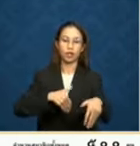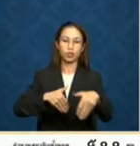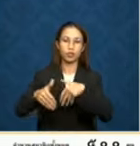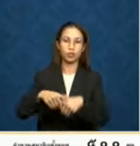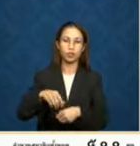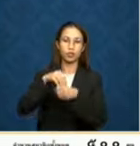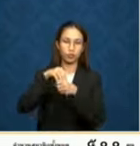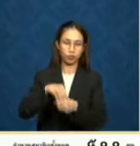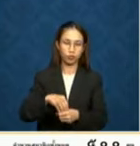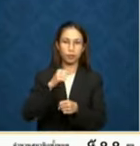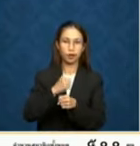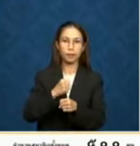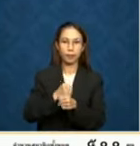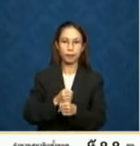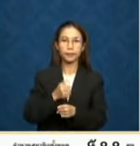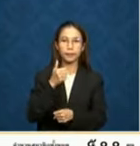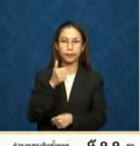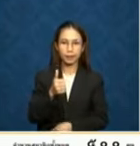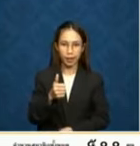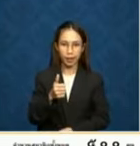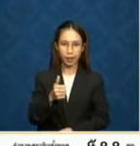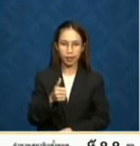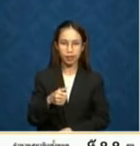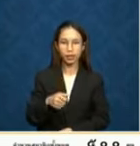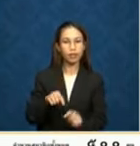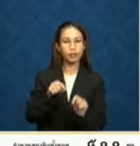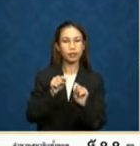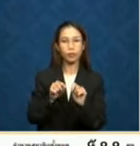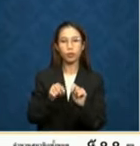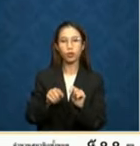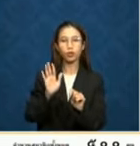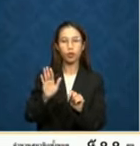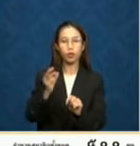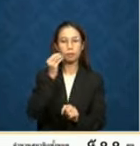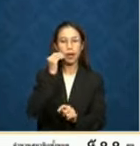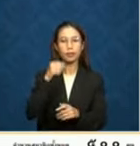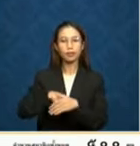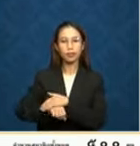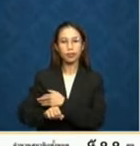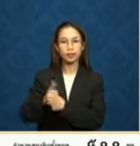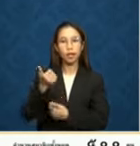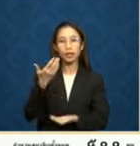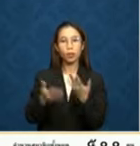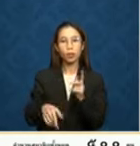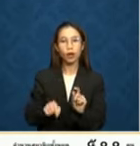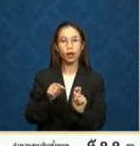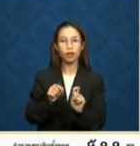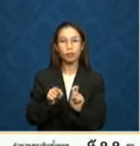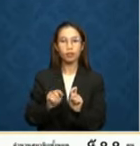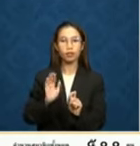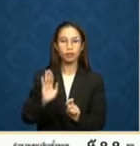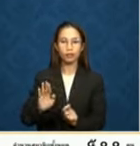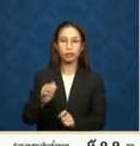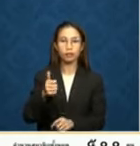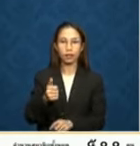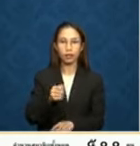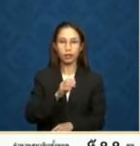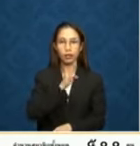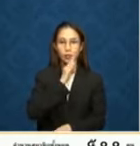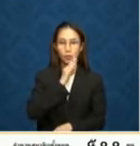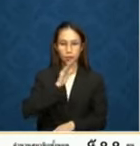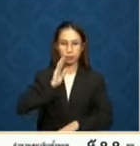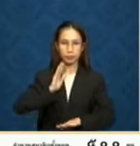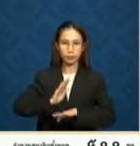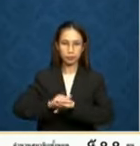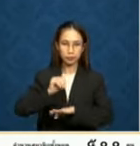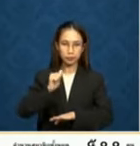สามารถอยู่ในหมู่บานตัวเองในตำบนของตัวเองหรือในอำเพริantเมื่อคุณได้มีทัก